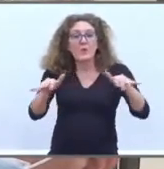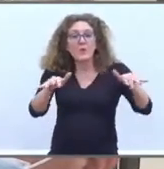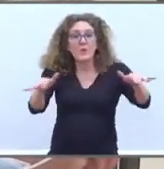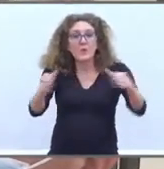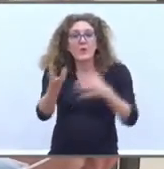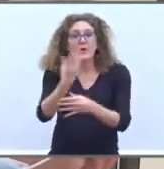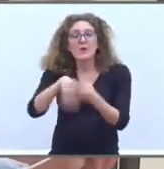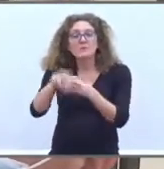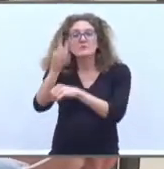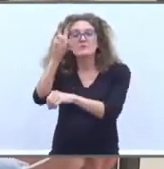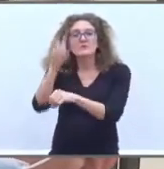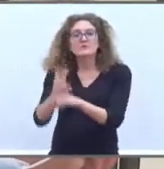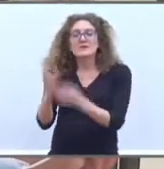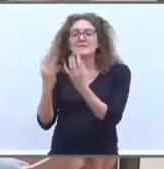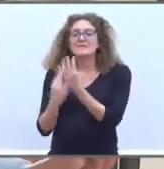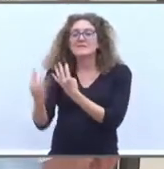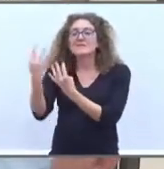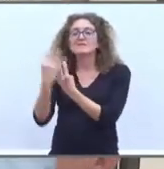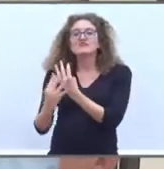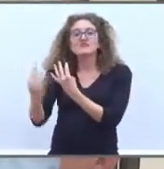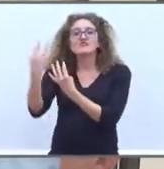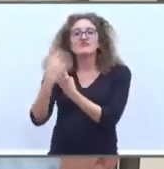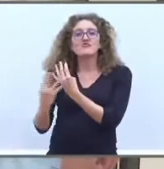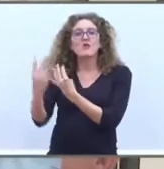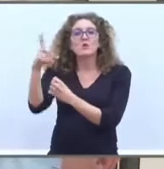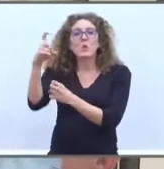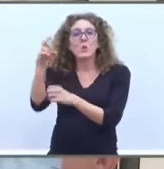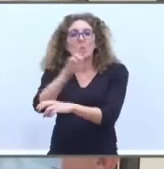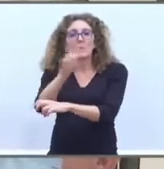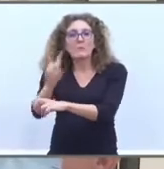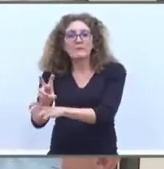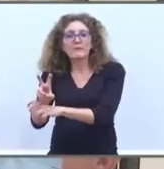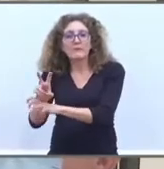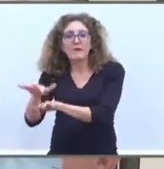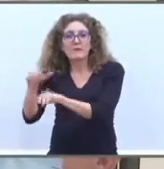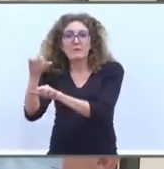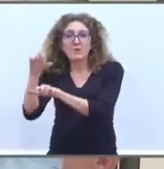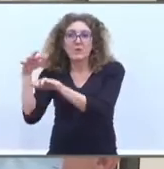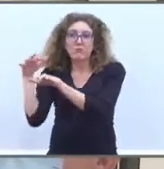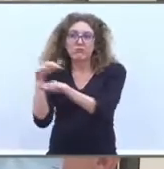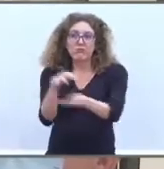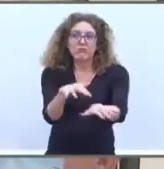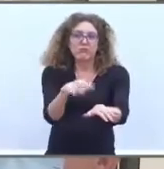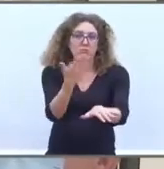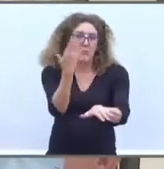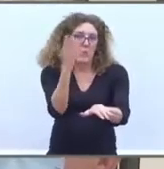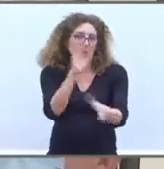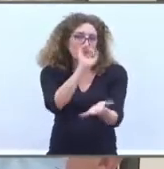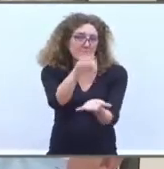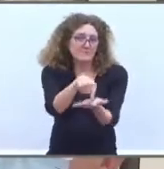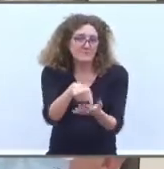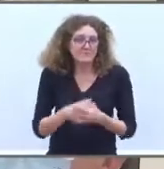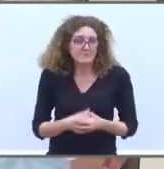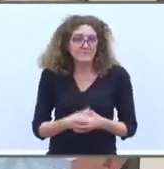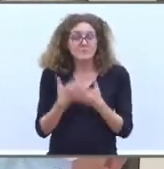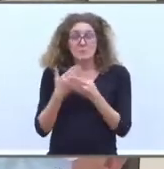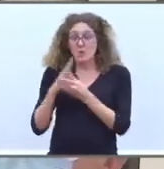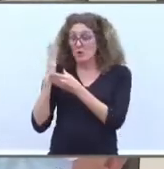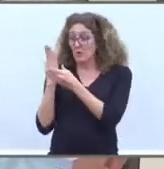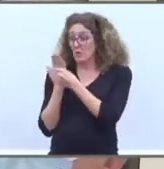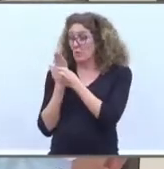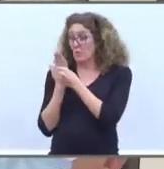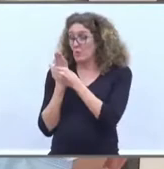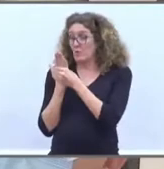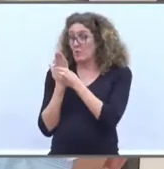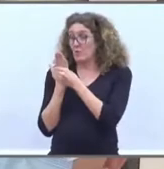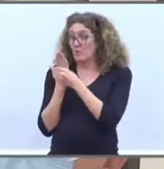qui permet de réduire les inondations dans les zones à protéger. Donc, ce document est en parfaite cohérence